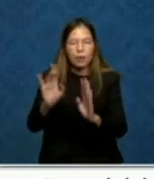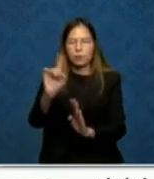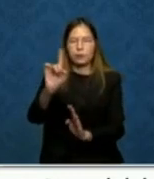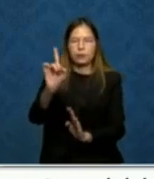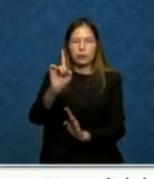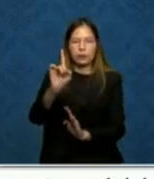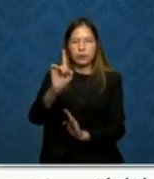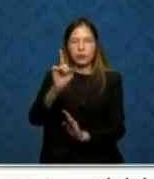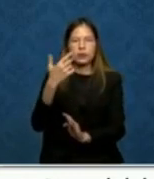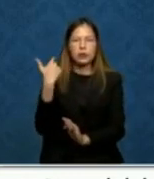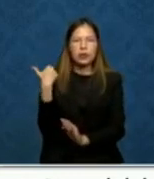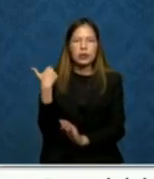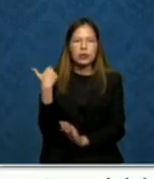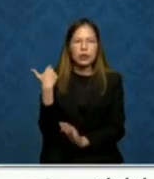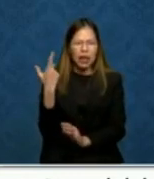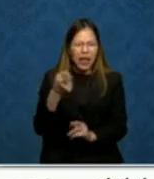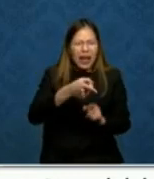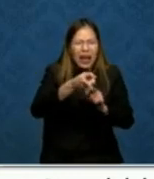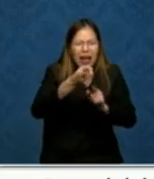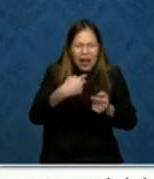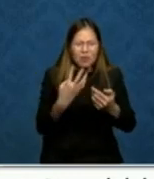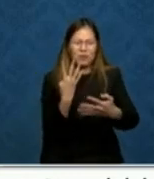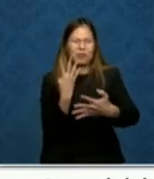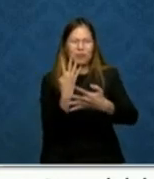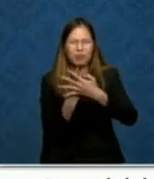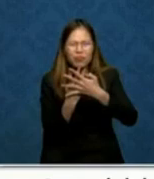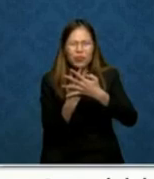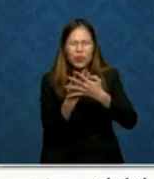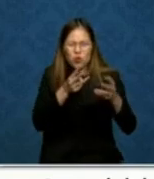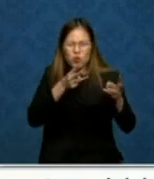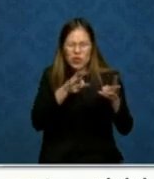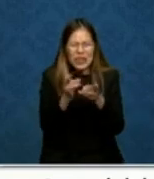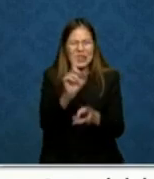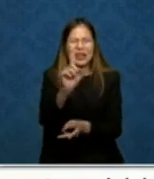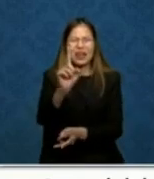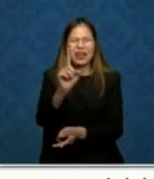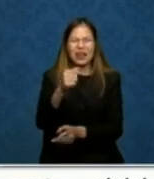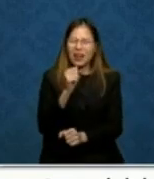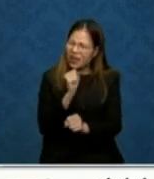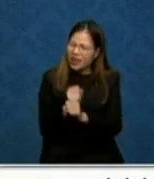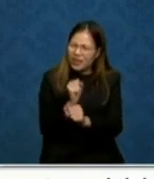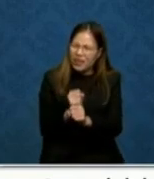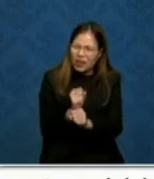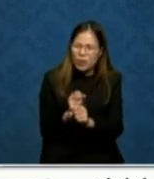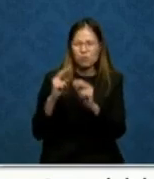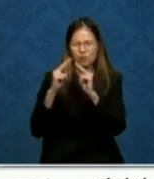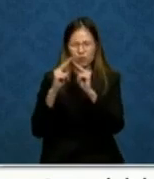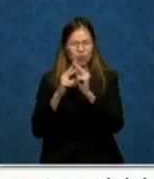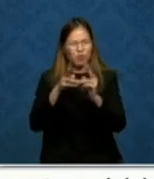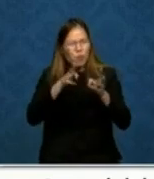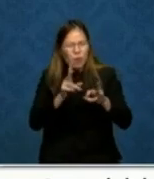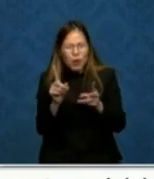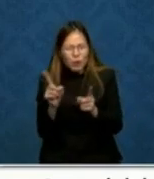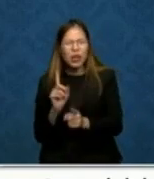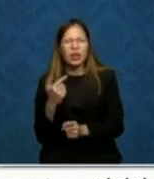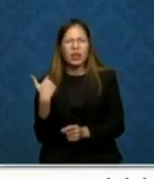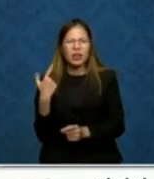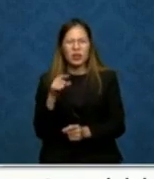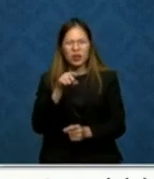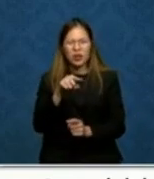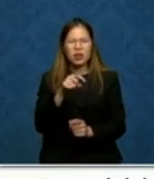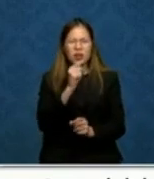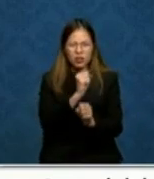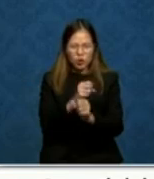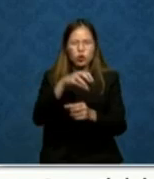คัญก็คือนำเข้าไปในเรือนจำได้อย่างไรและเกิดเหตุการณ์แบบนี้ได้อย่างไรกับพวกเขาในวันที่พวกเขา